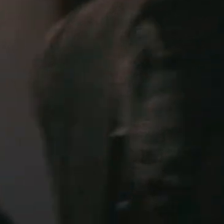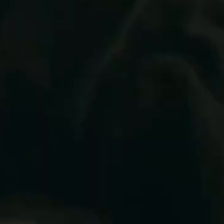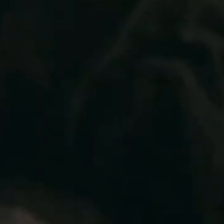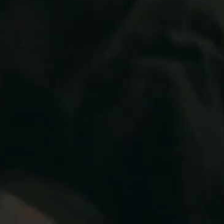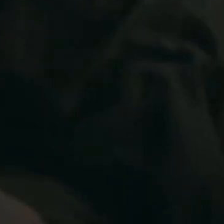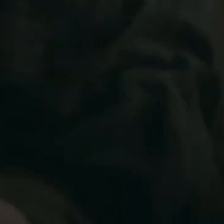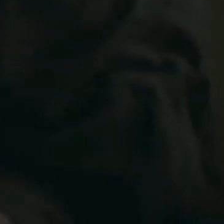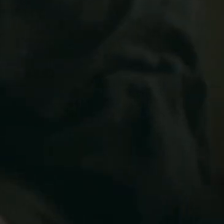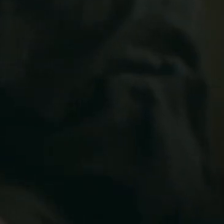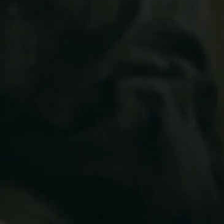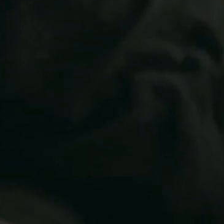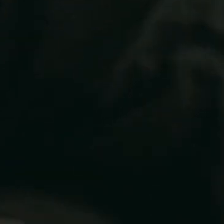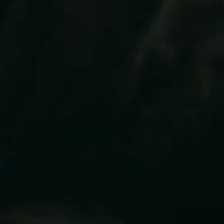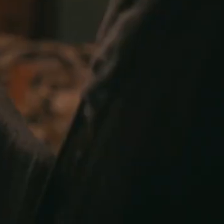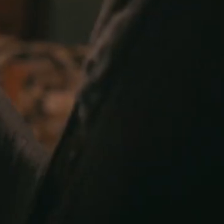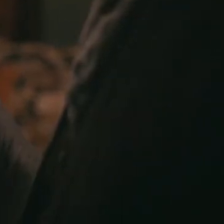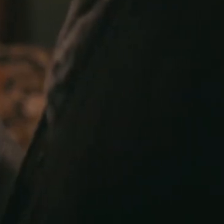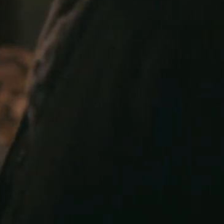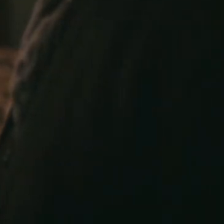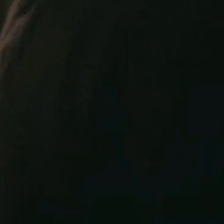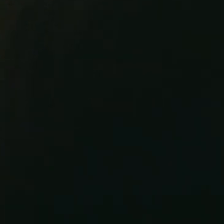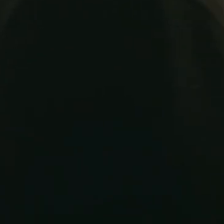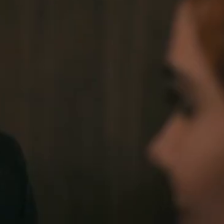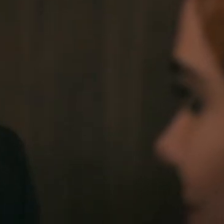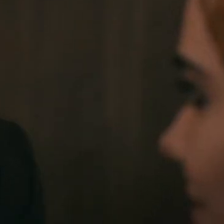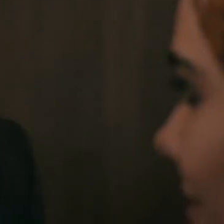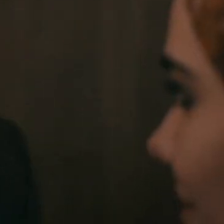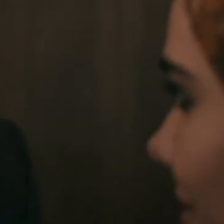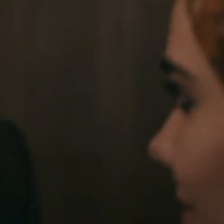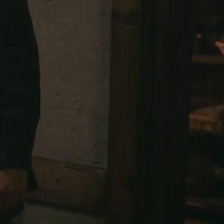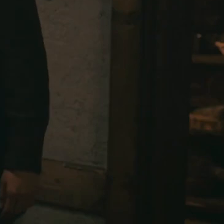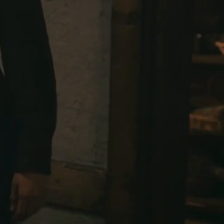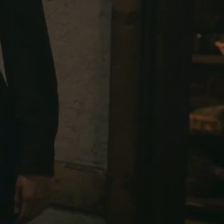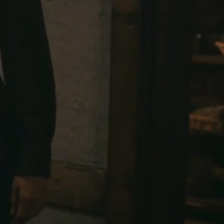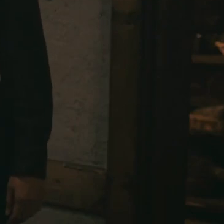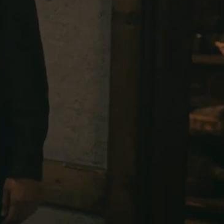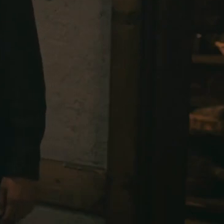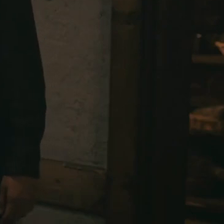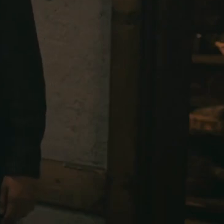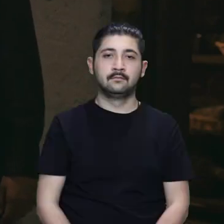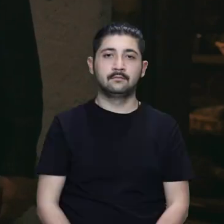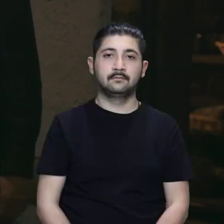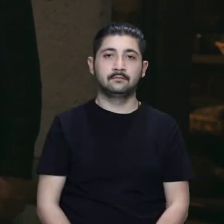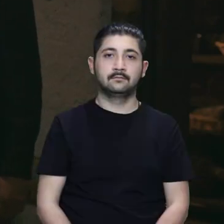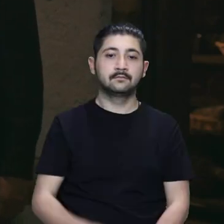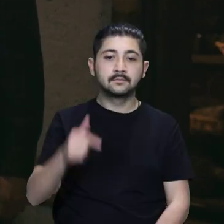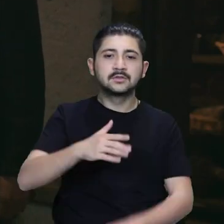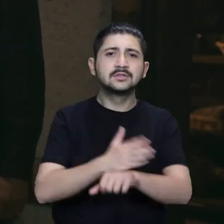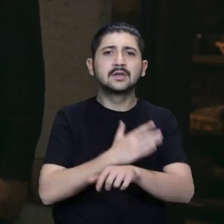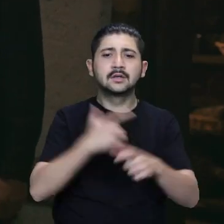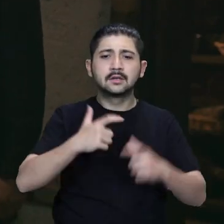Yanlarında durmuş gülümseyerek izleyen Zeynep'i öptü. Sonra dönüp Mehmet'i de yanağından öptü. Ne ararsınız siz